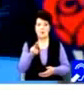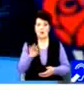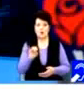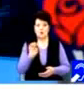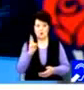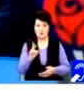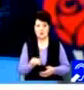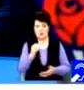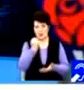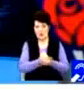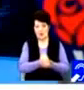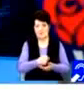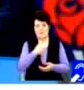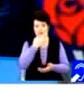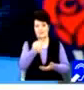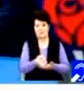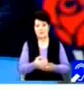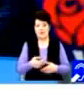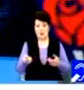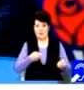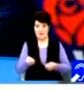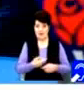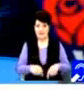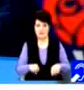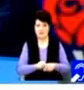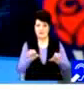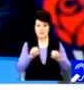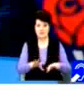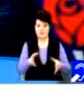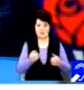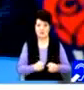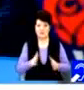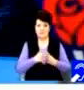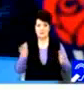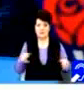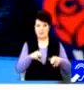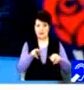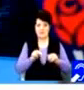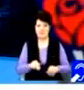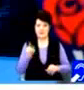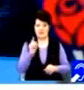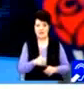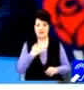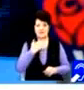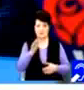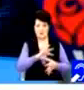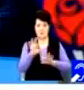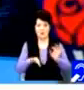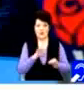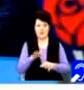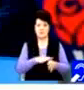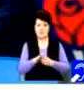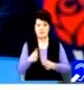adoptate de guvern prin asumarea răspunderii această decizie a fost luată pentru ca o majoritate parlamentară care să voteze proiectele în